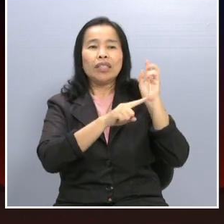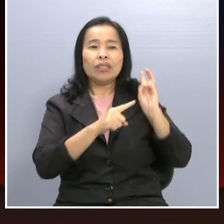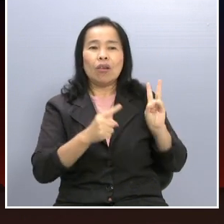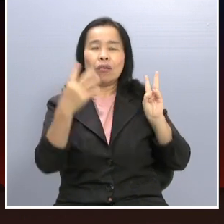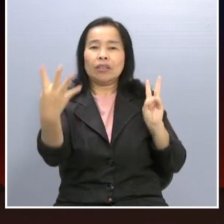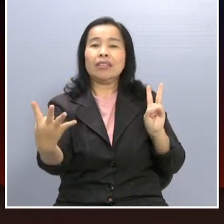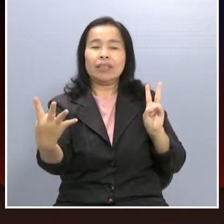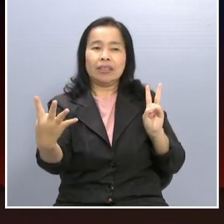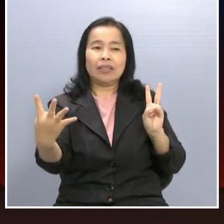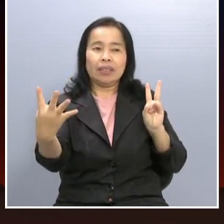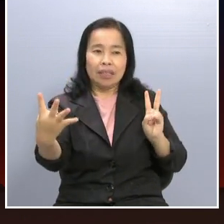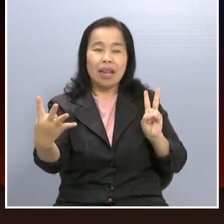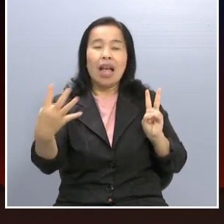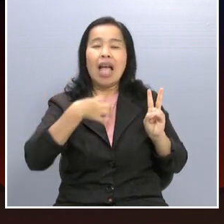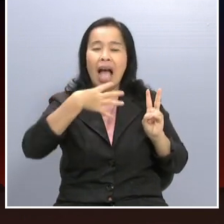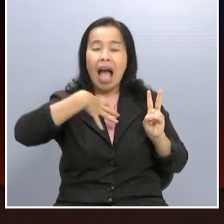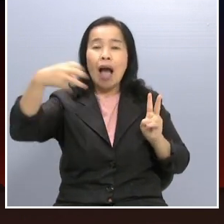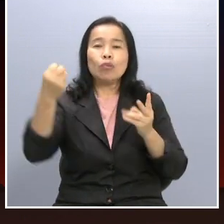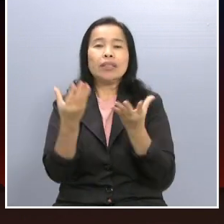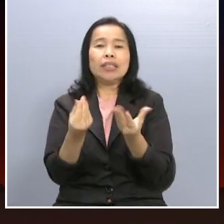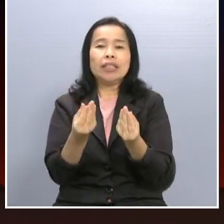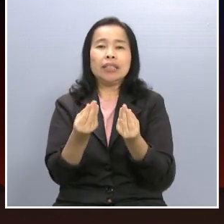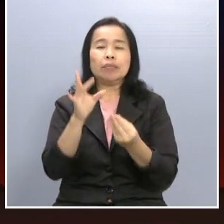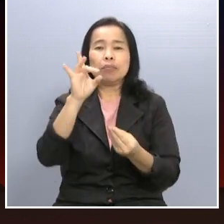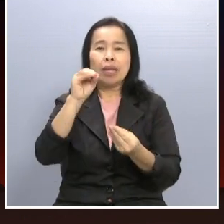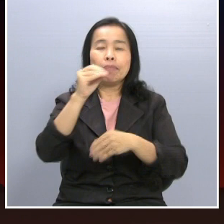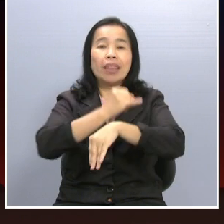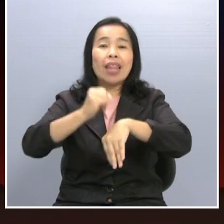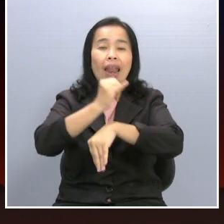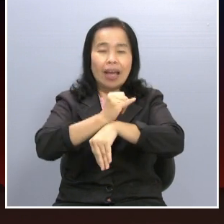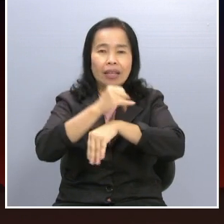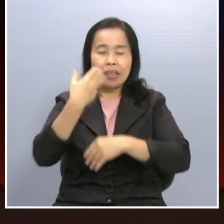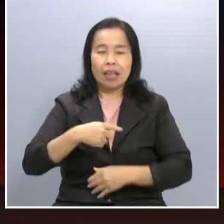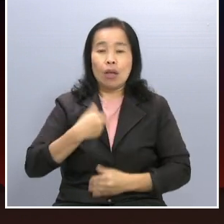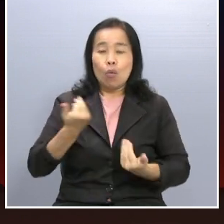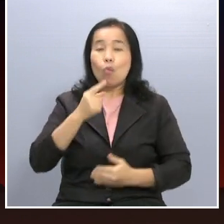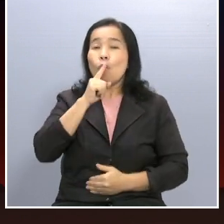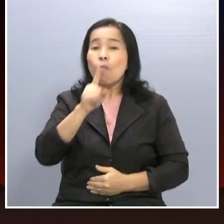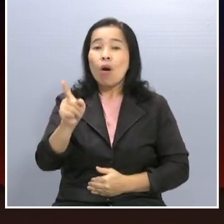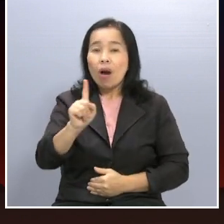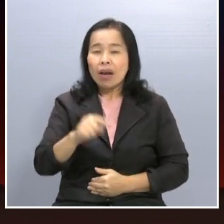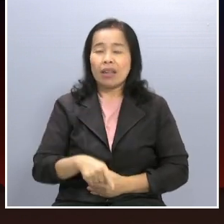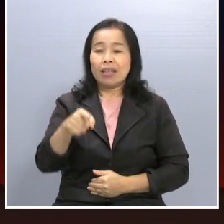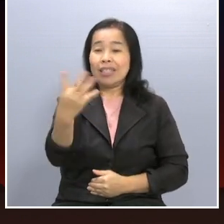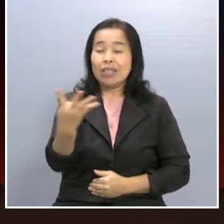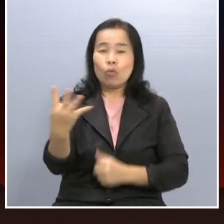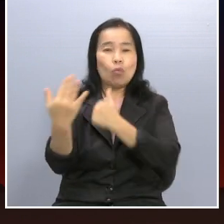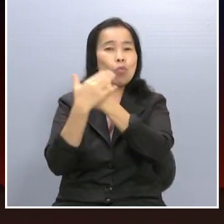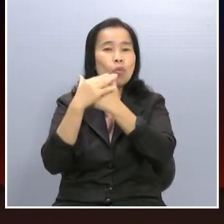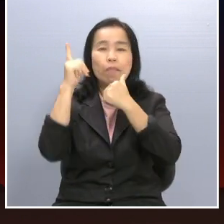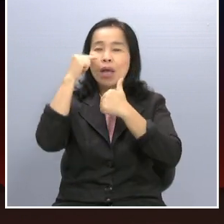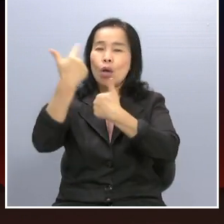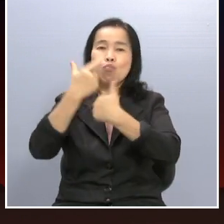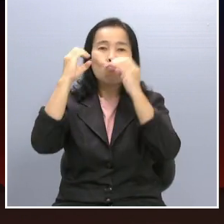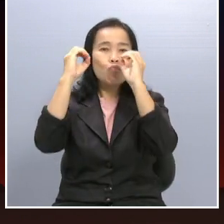มบัติแม่ก็คือที่ดิน80ไร่แม่บอกนะคะบอกว่าลูกทั้งฝั่งที่ไม่ดูแลแม่ไม่สนใจเลี้ยงดูแม่เล